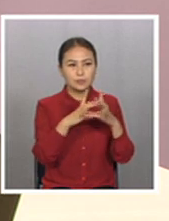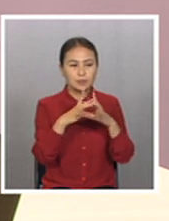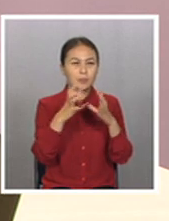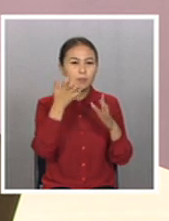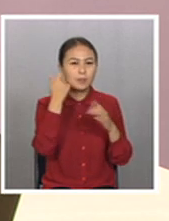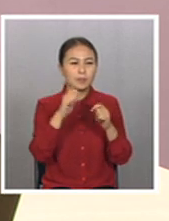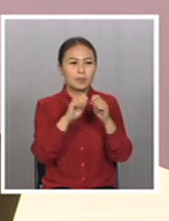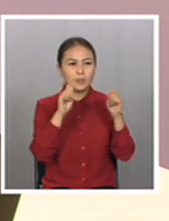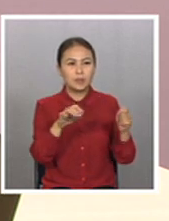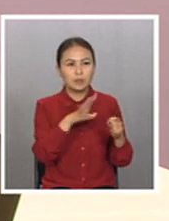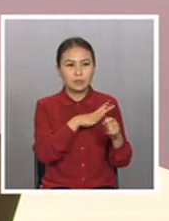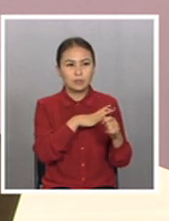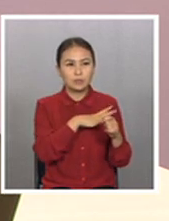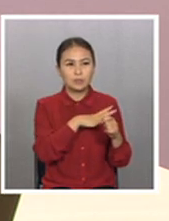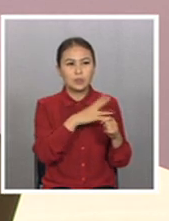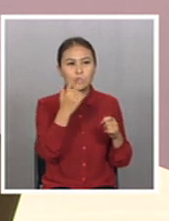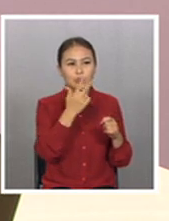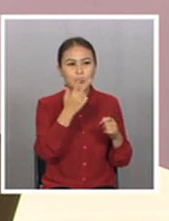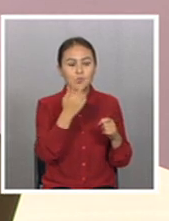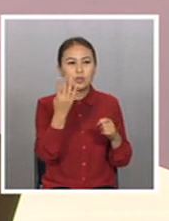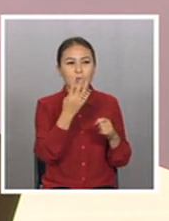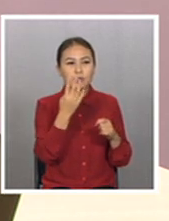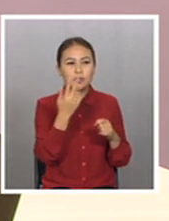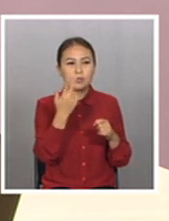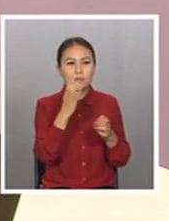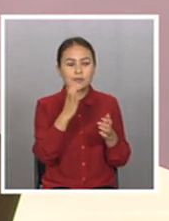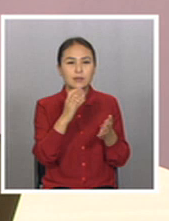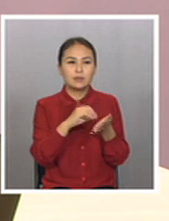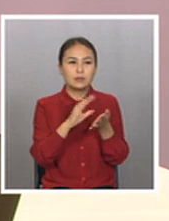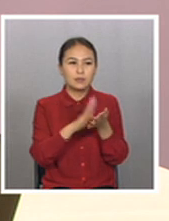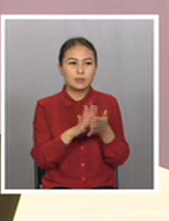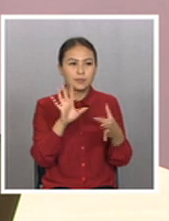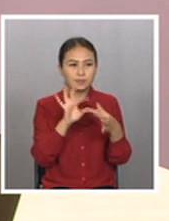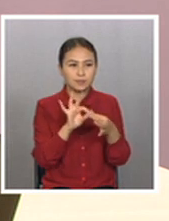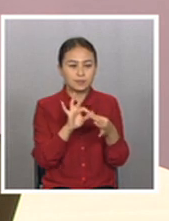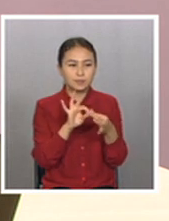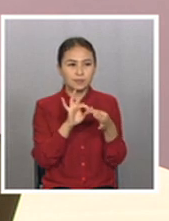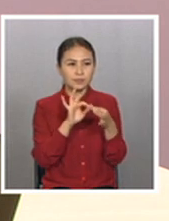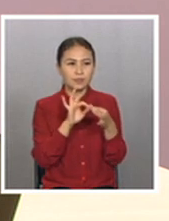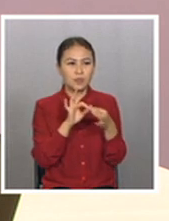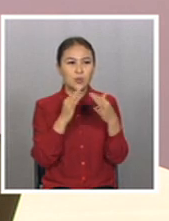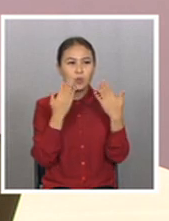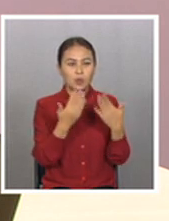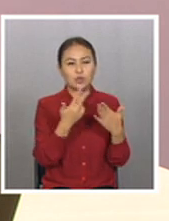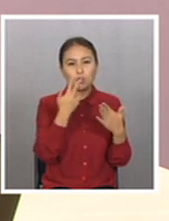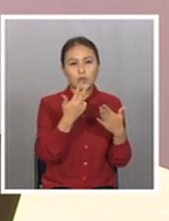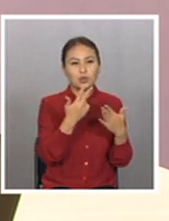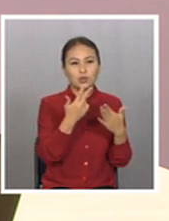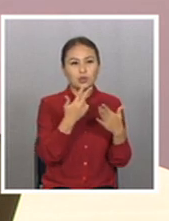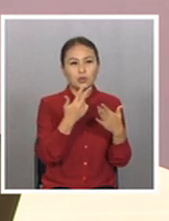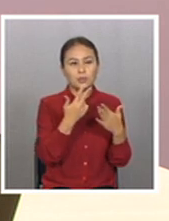болған жиынға үшінші С жиынын қиылыстырамыз. Енді осы үш